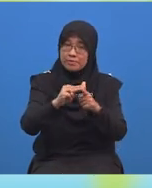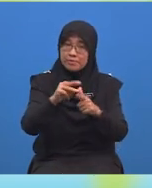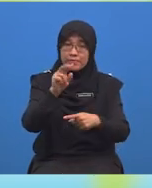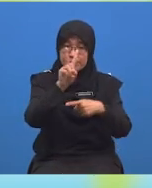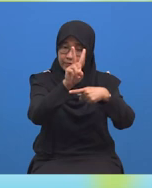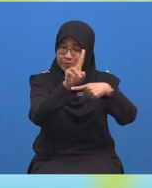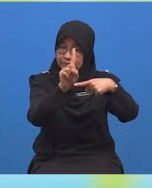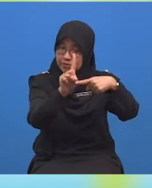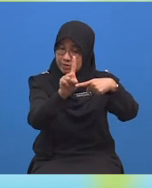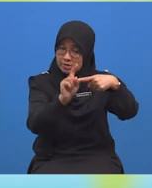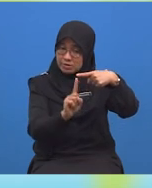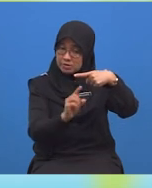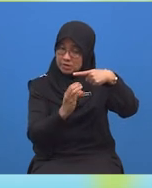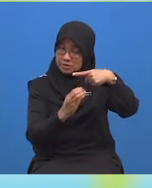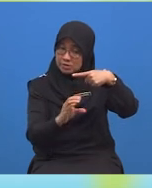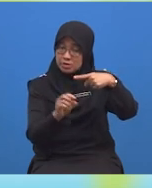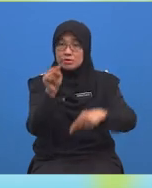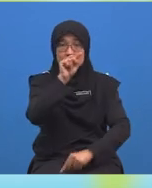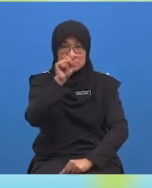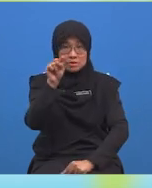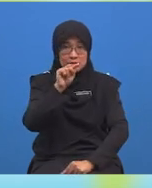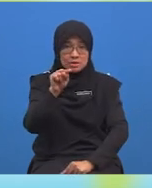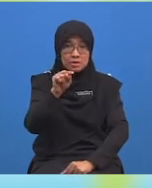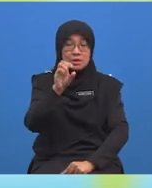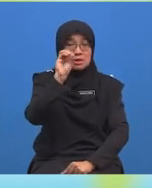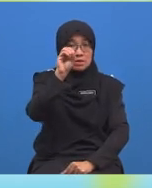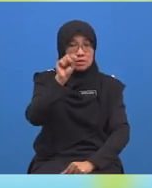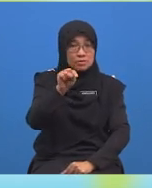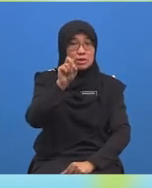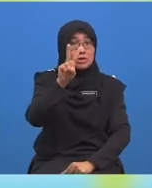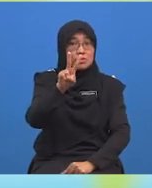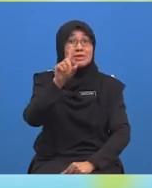21/100 sama dengan sifar perpuluhan 21.